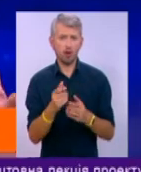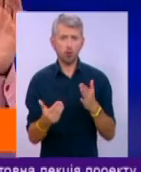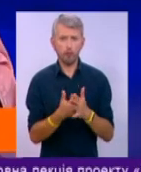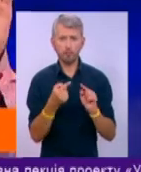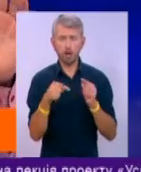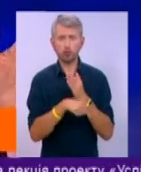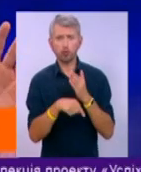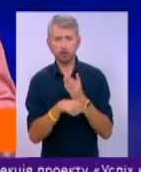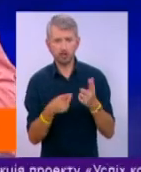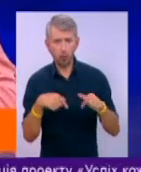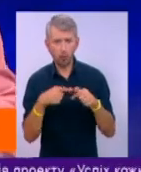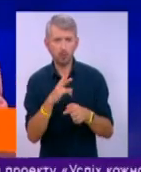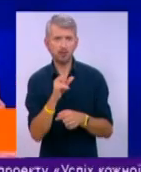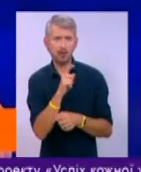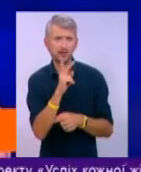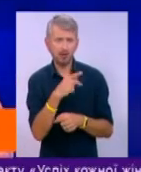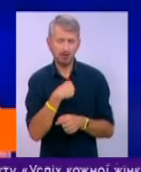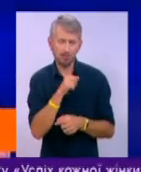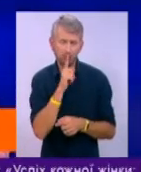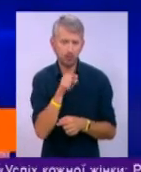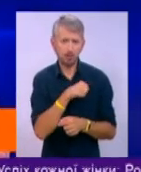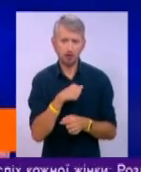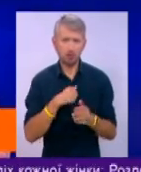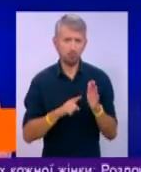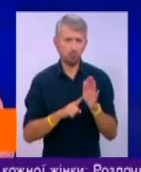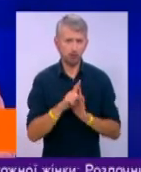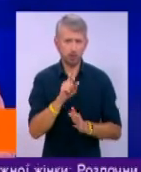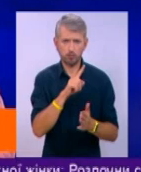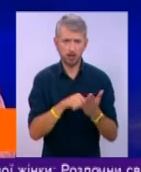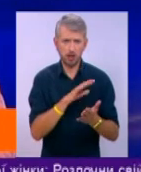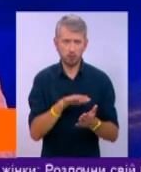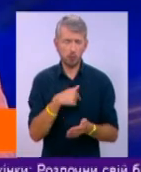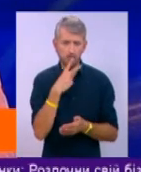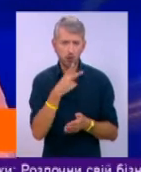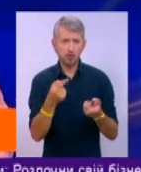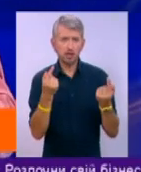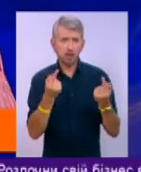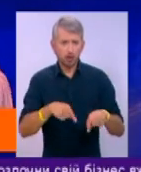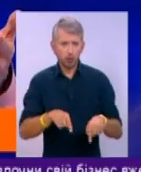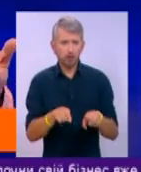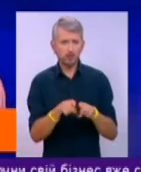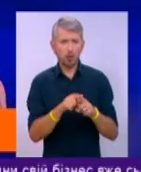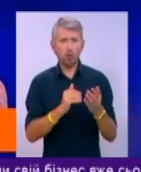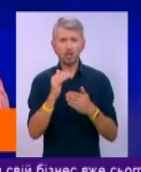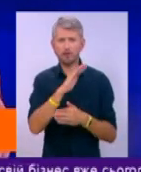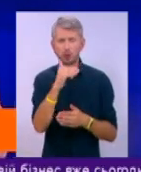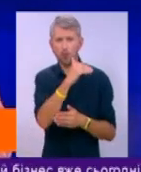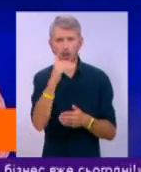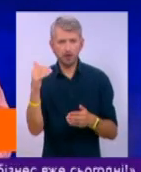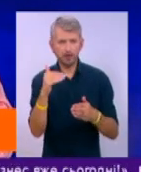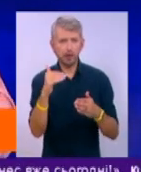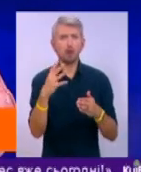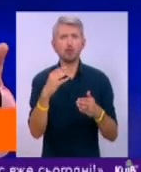органами, я вже про НАЗК мовчу, там вже з самого початку питань не було, я бачу, що просто деградує і з такого невисокого рівня далі